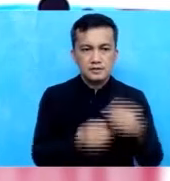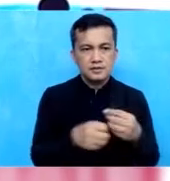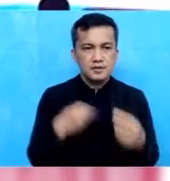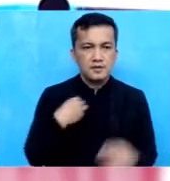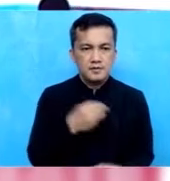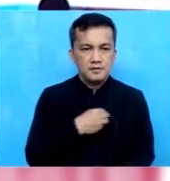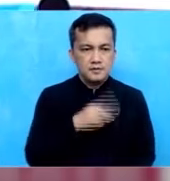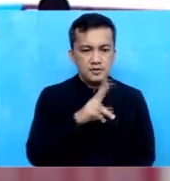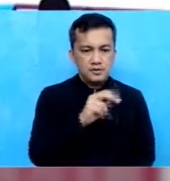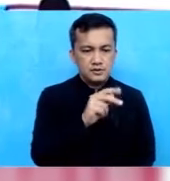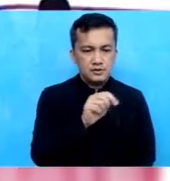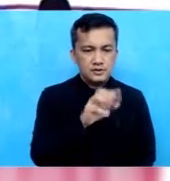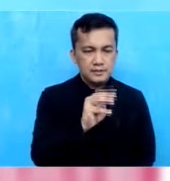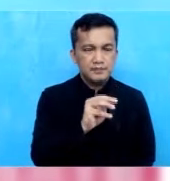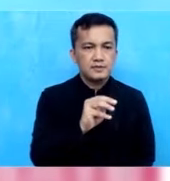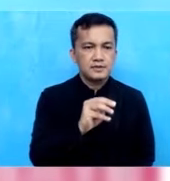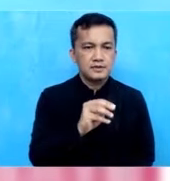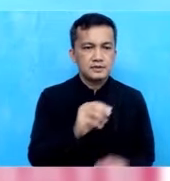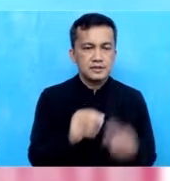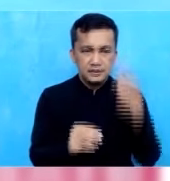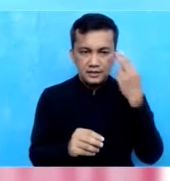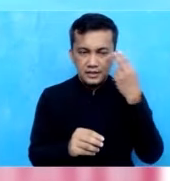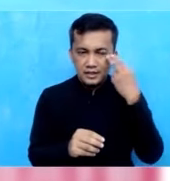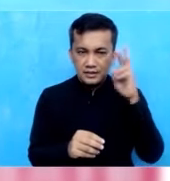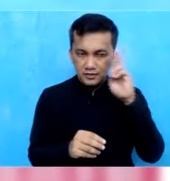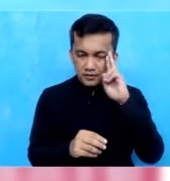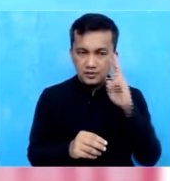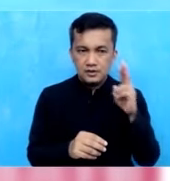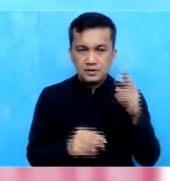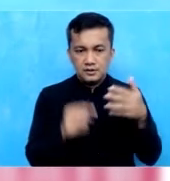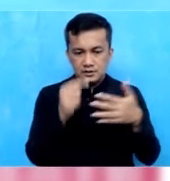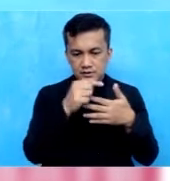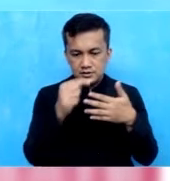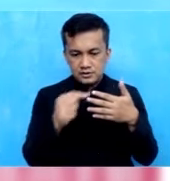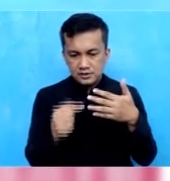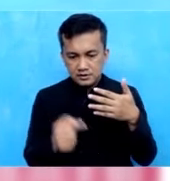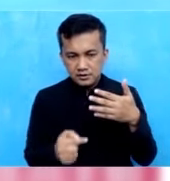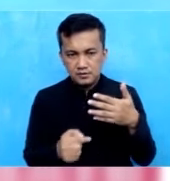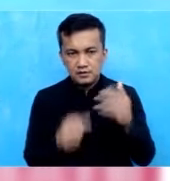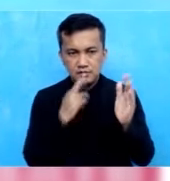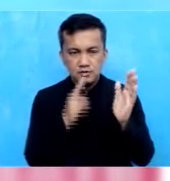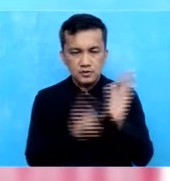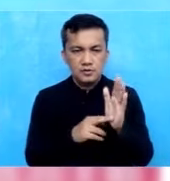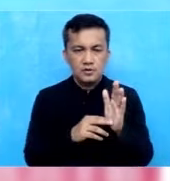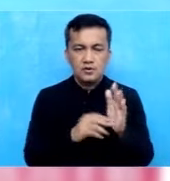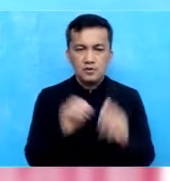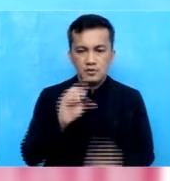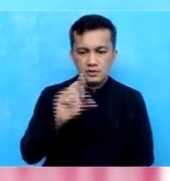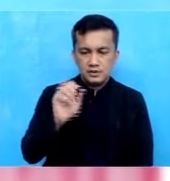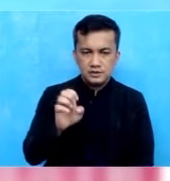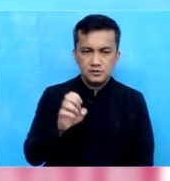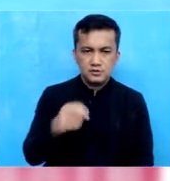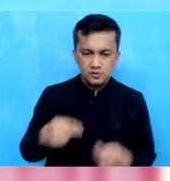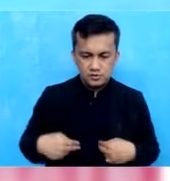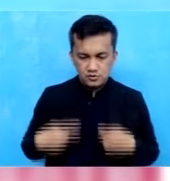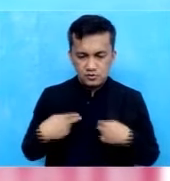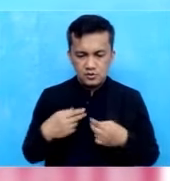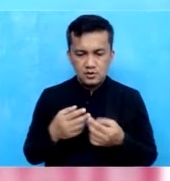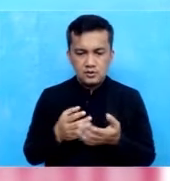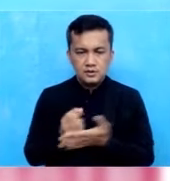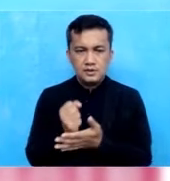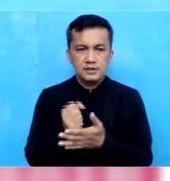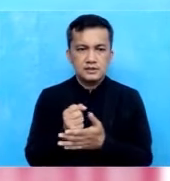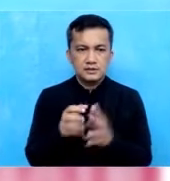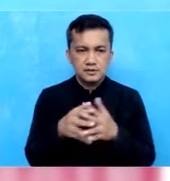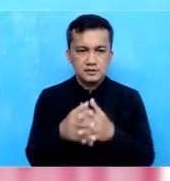na si Attorney Harry Roque. Inisa-isa ko po ang records. Wala pong kaso for human rights violation sa Amerika si